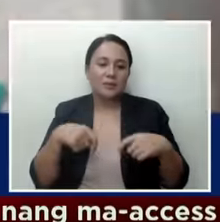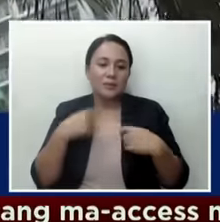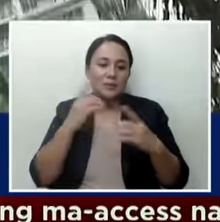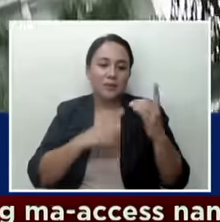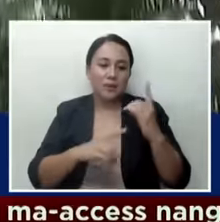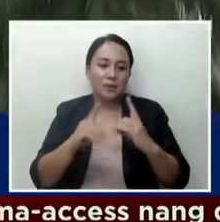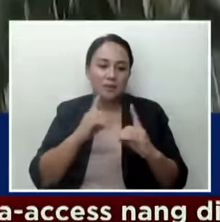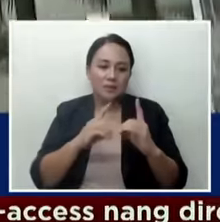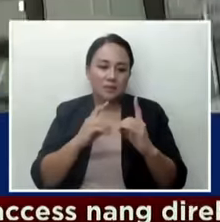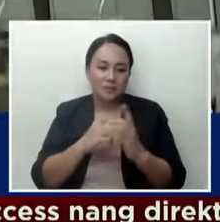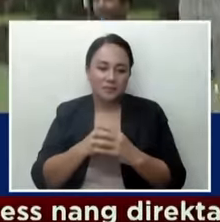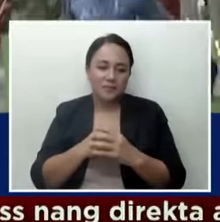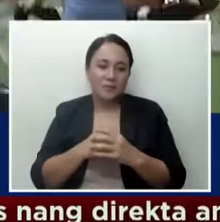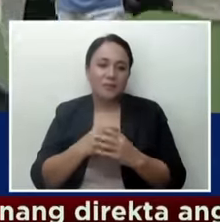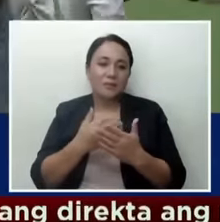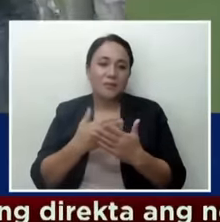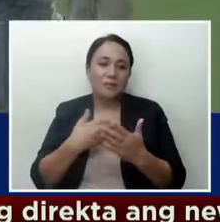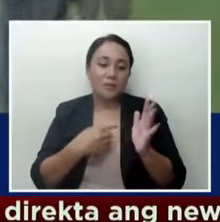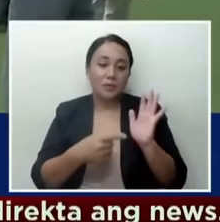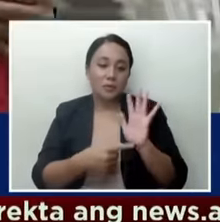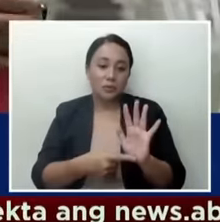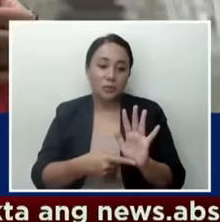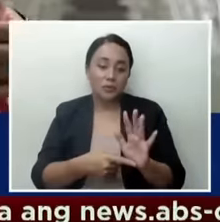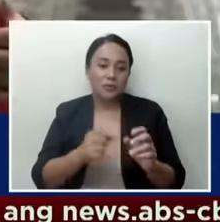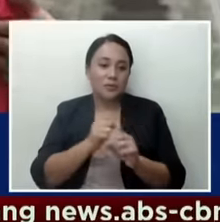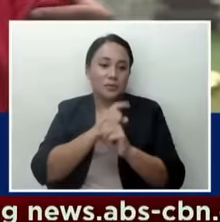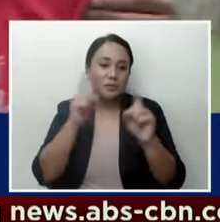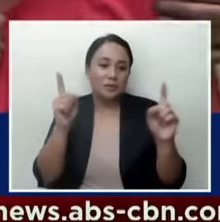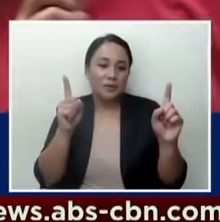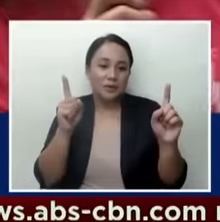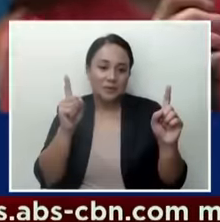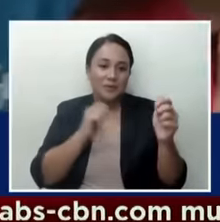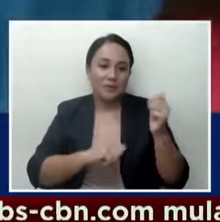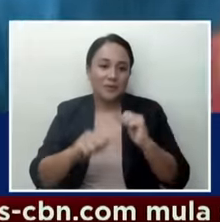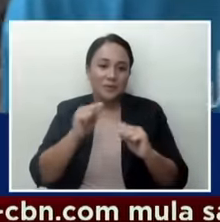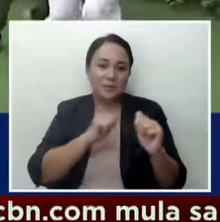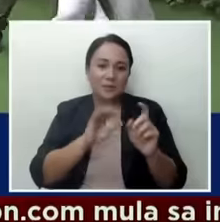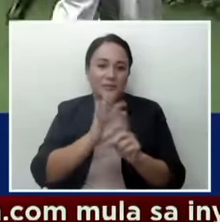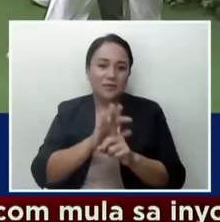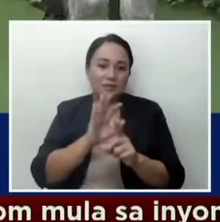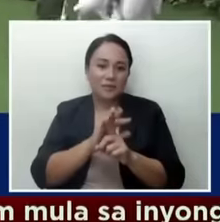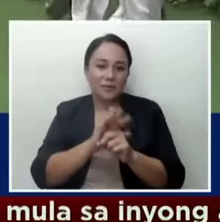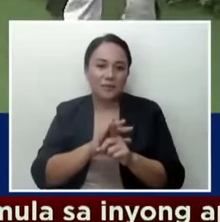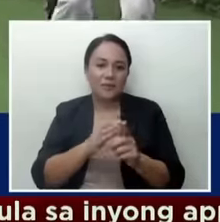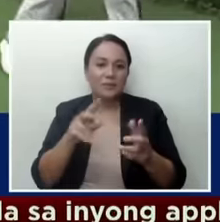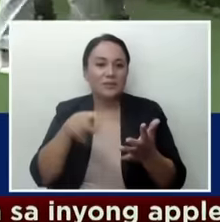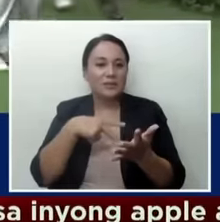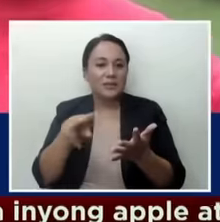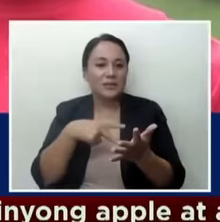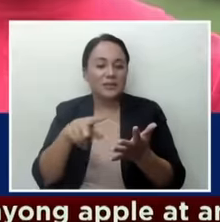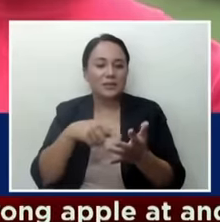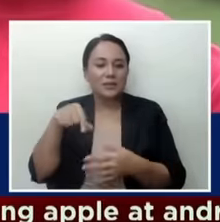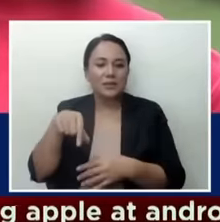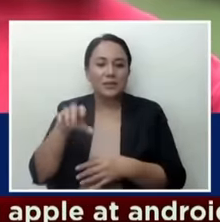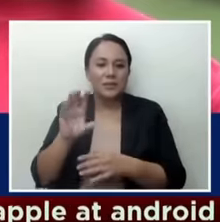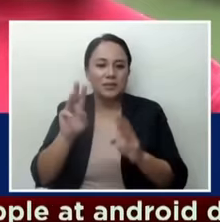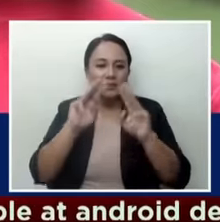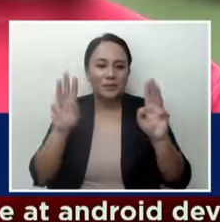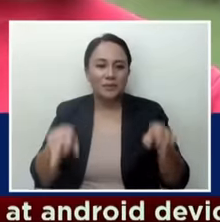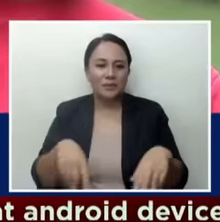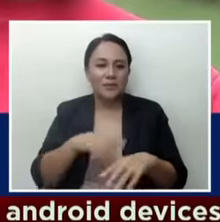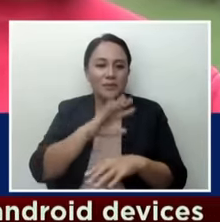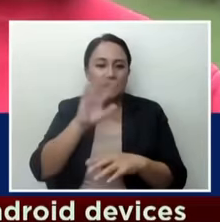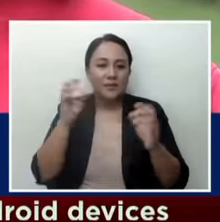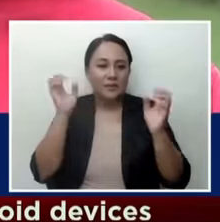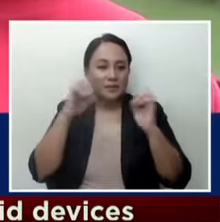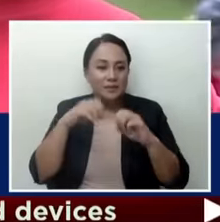Ilog. Bago ang palabas, sinurpresa ng cast ang fans ng mag-flash mob sa isang mall sa Quezon City. Hindi namin nina-expect kung